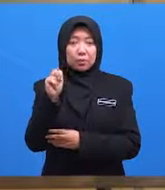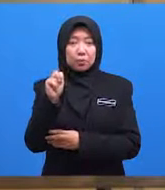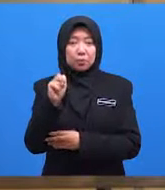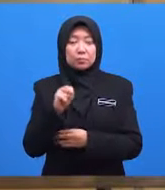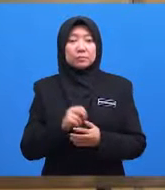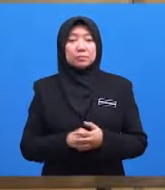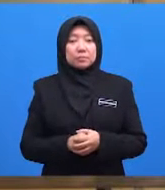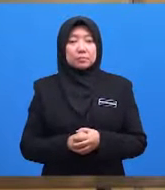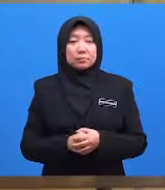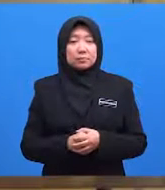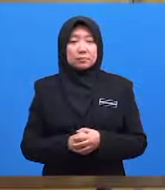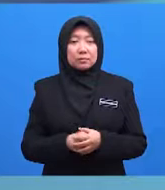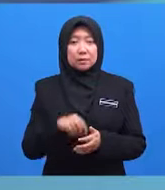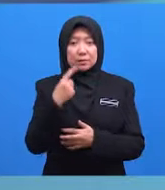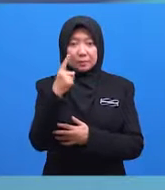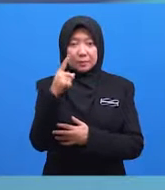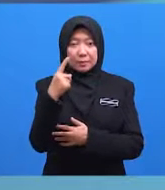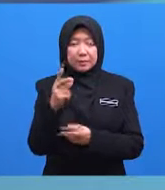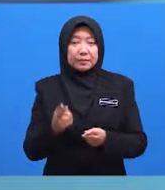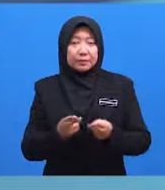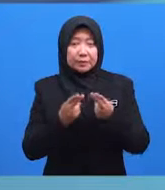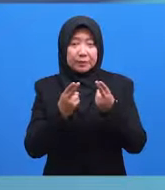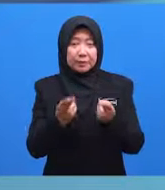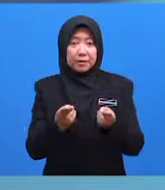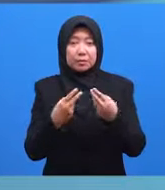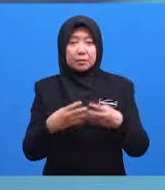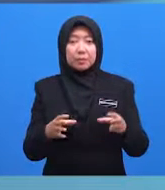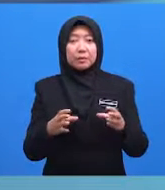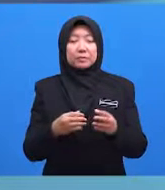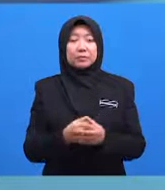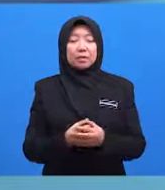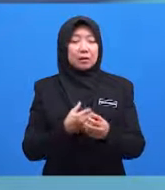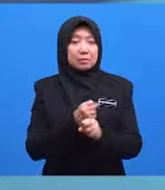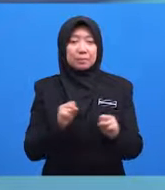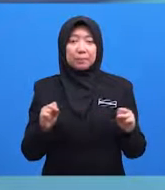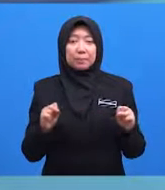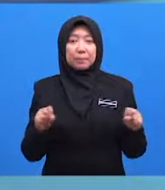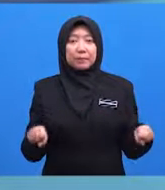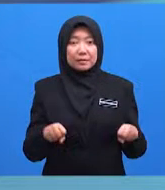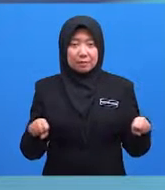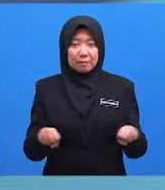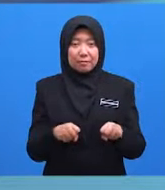melekat. 11. Hidang secepat mungkin setelah siap dimasak.